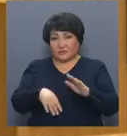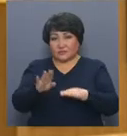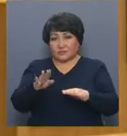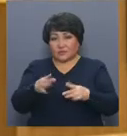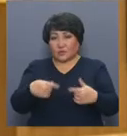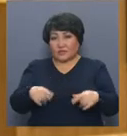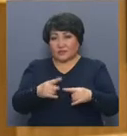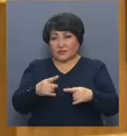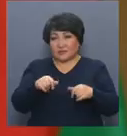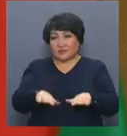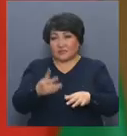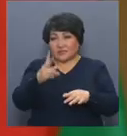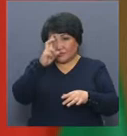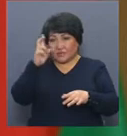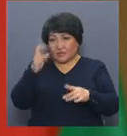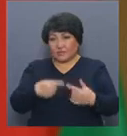құру.